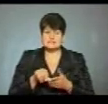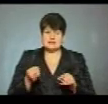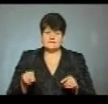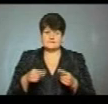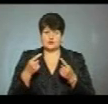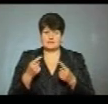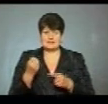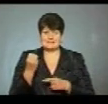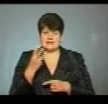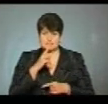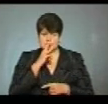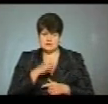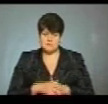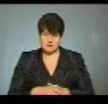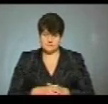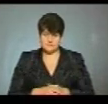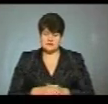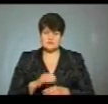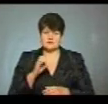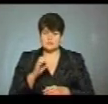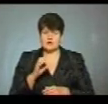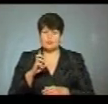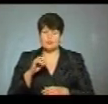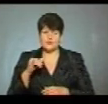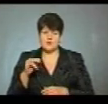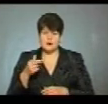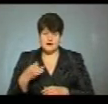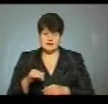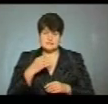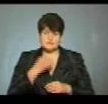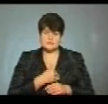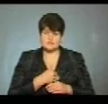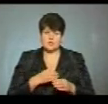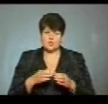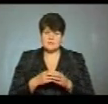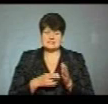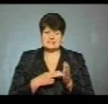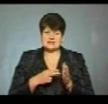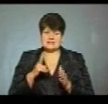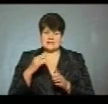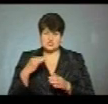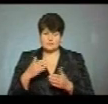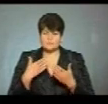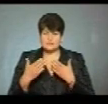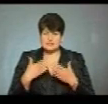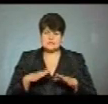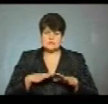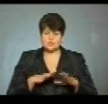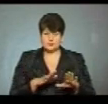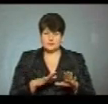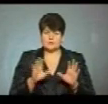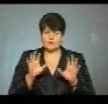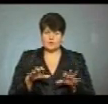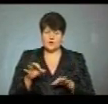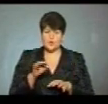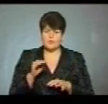відновлення 13-ї зарплати. Святослав Бугай повідомив, що ініціативна група залізничників поспілкувалася з заступником голови Офісу